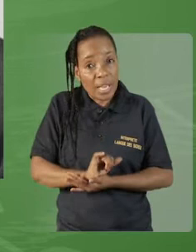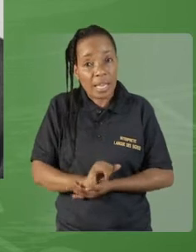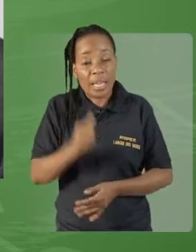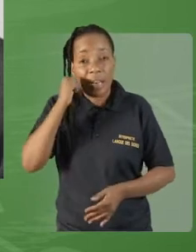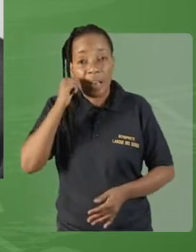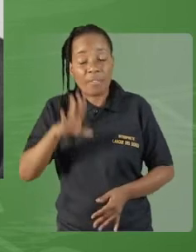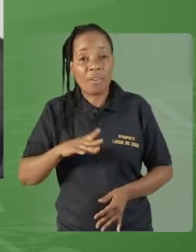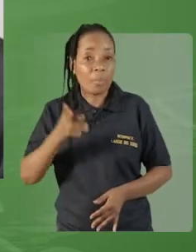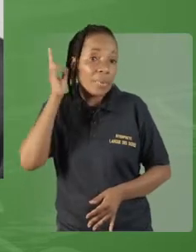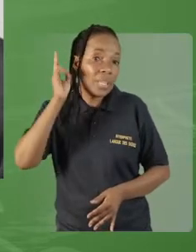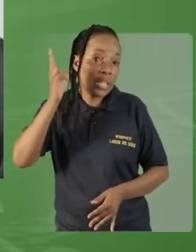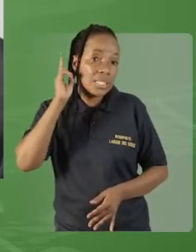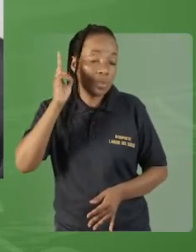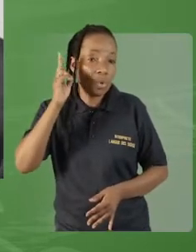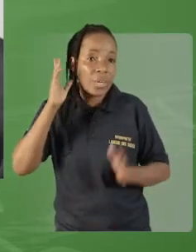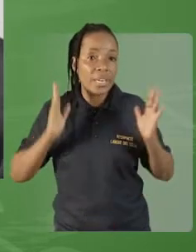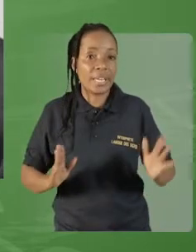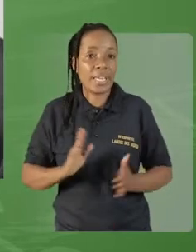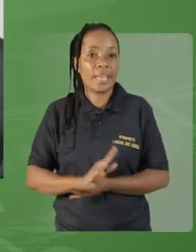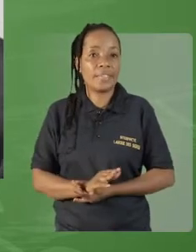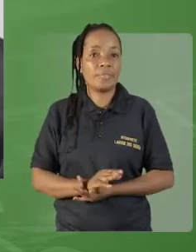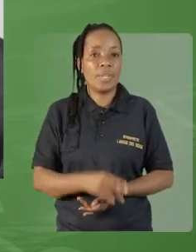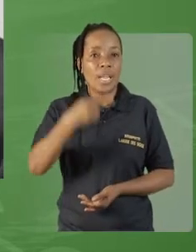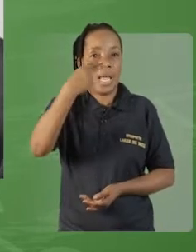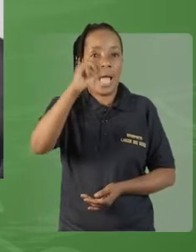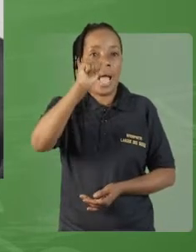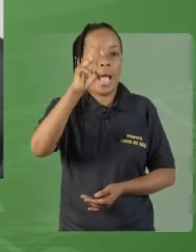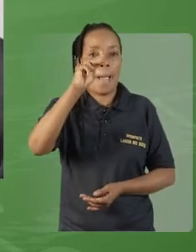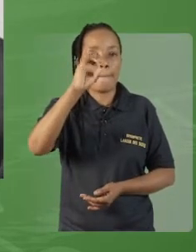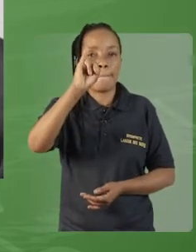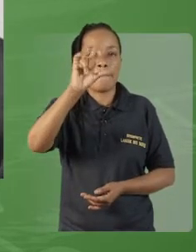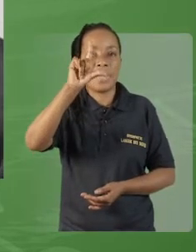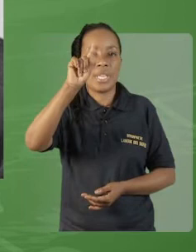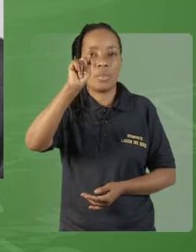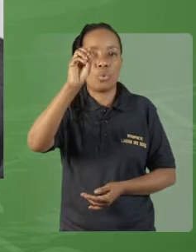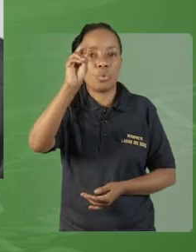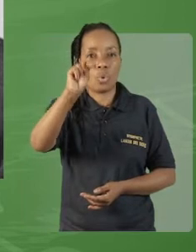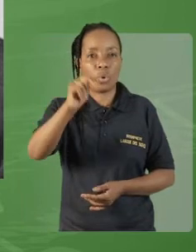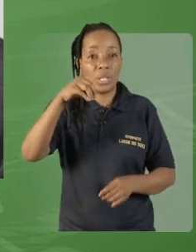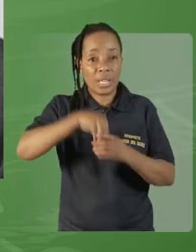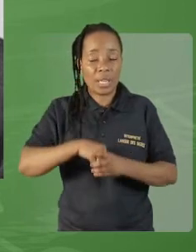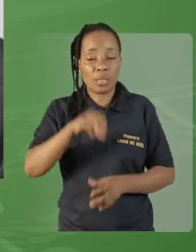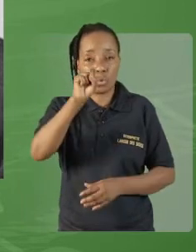pourquoi l'historienne Edith Hamilton, dans son œuvre « La mythologie »,